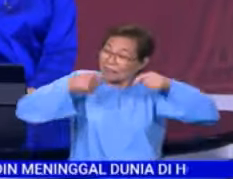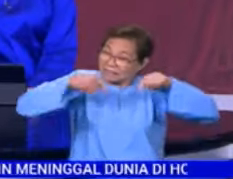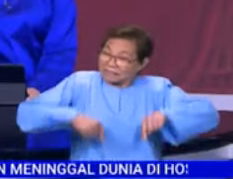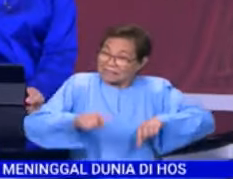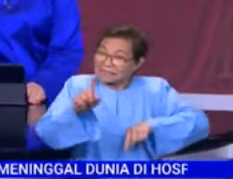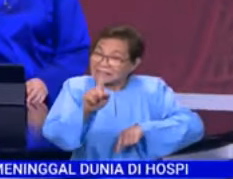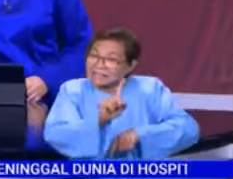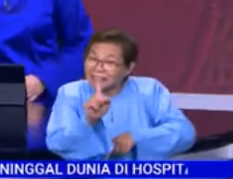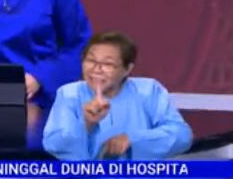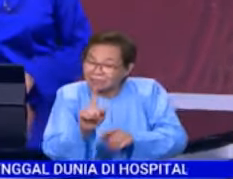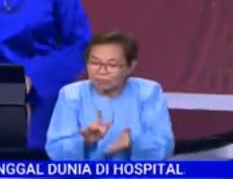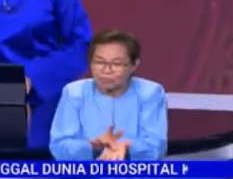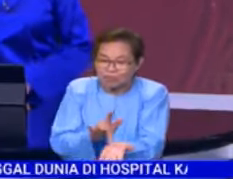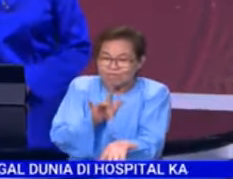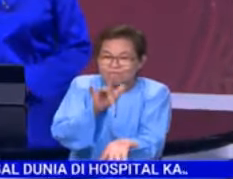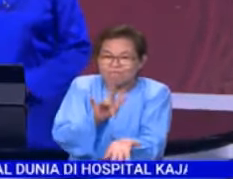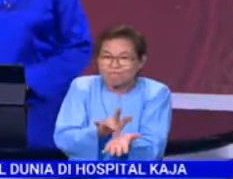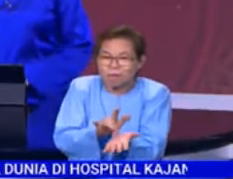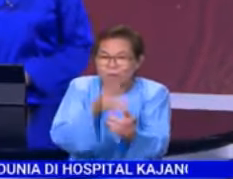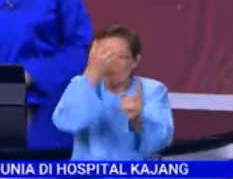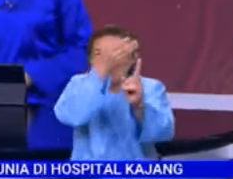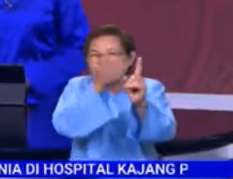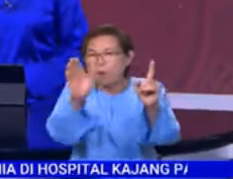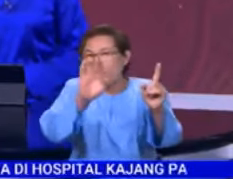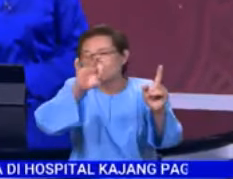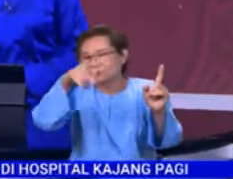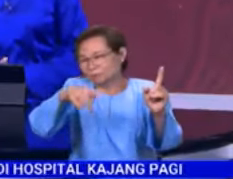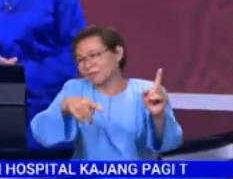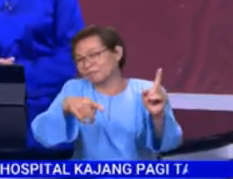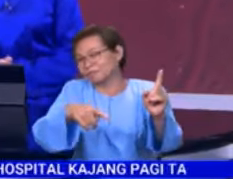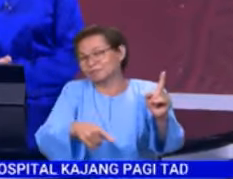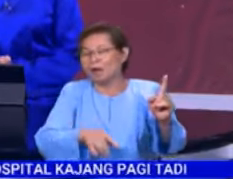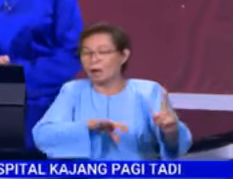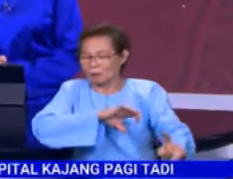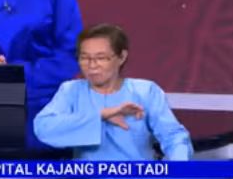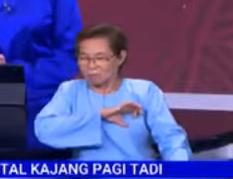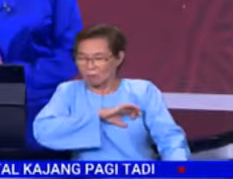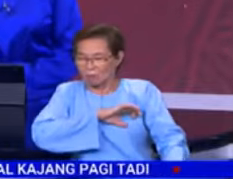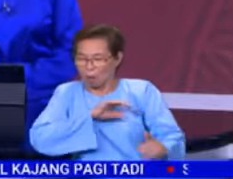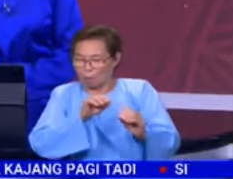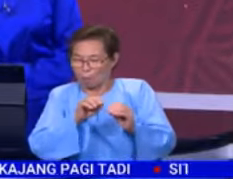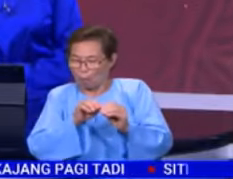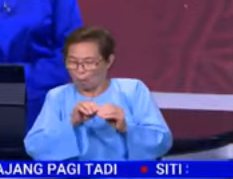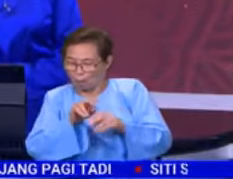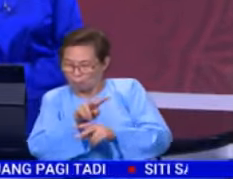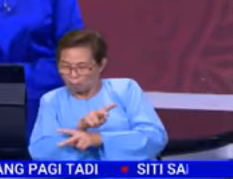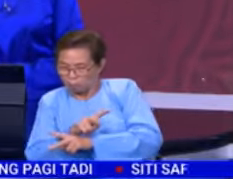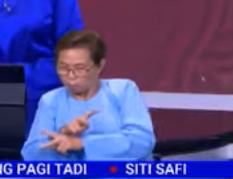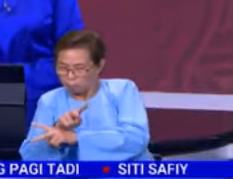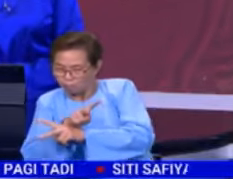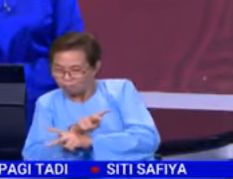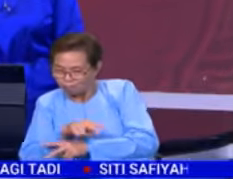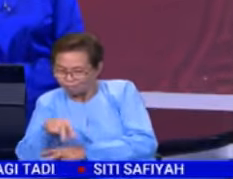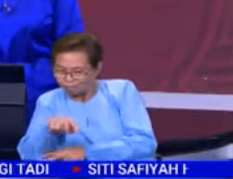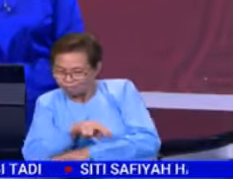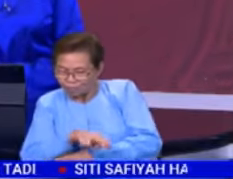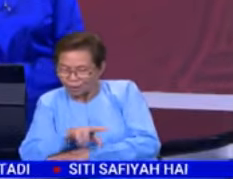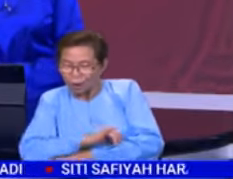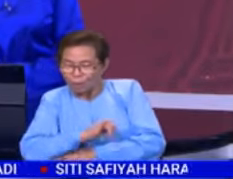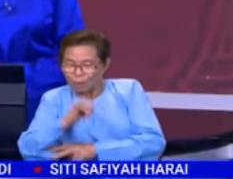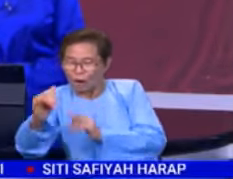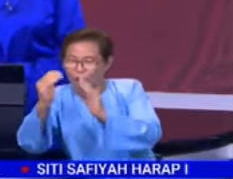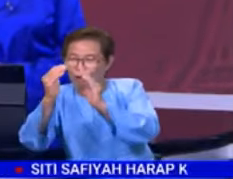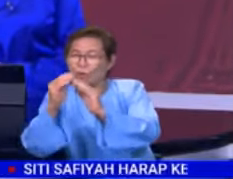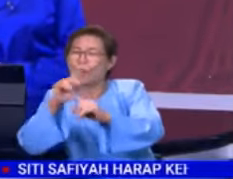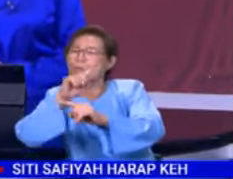Jangan mengambil kesempatan melanggar SOP ditetapkan. Polis mempertingkat rondaan dan akan melawat ke rumah anda